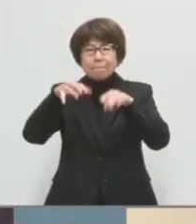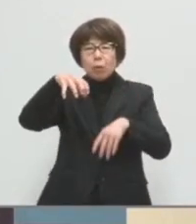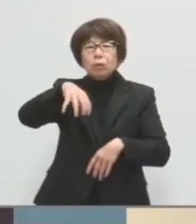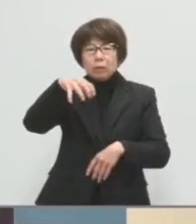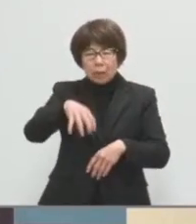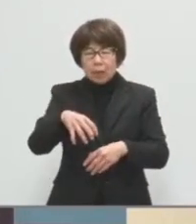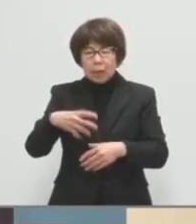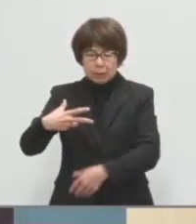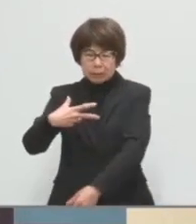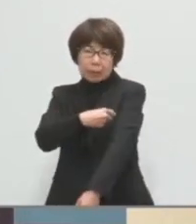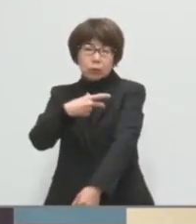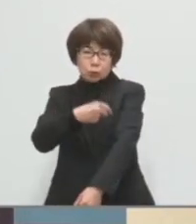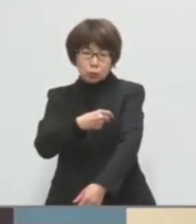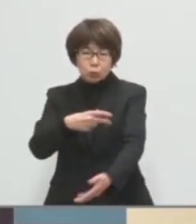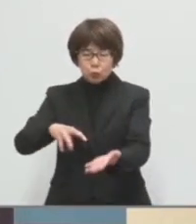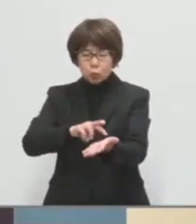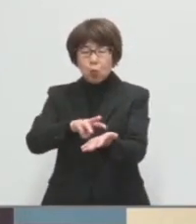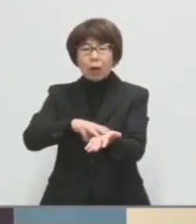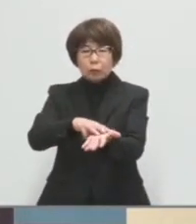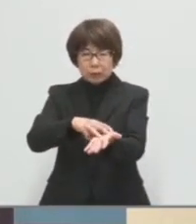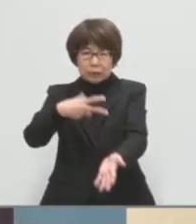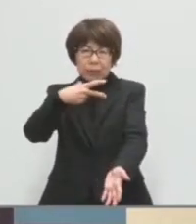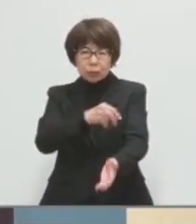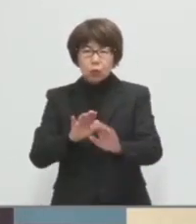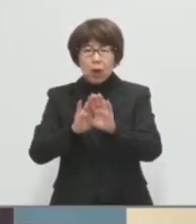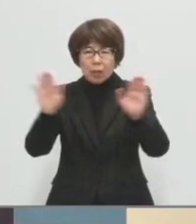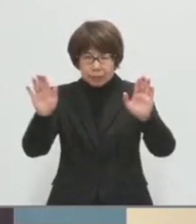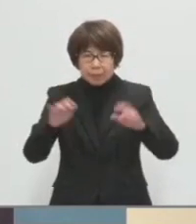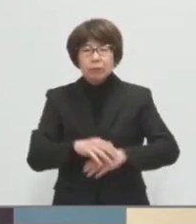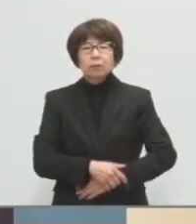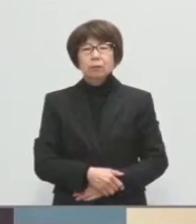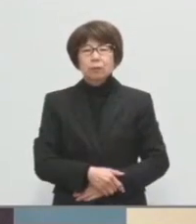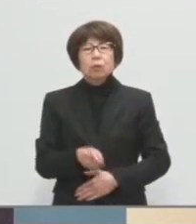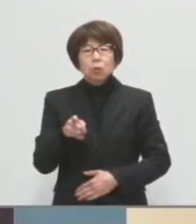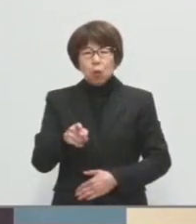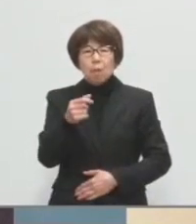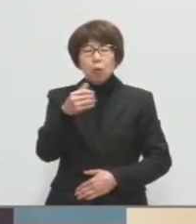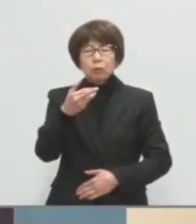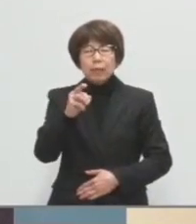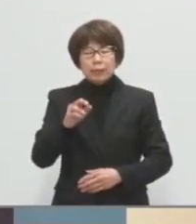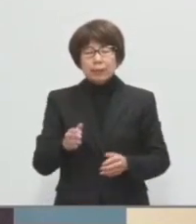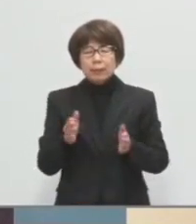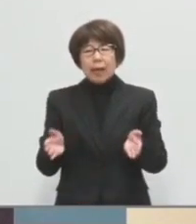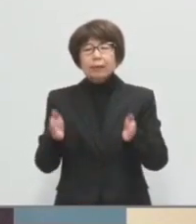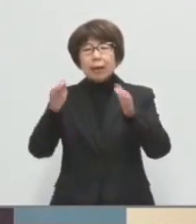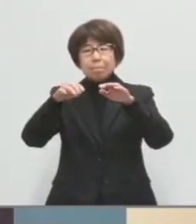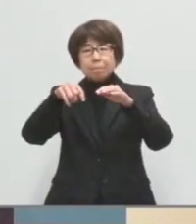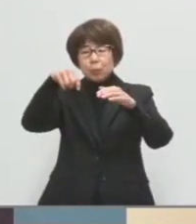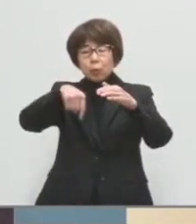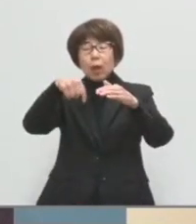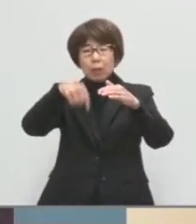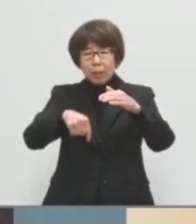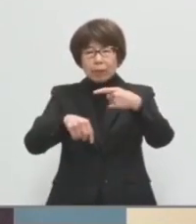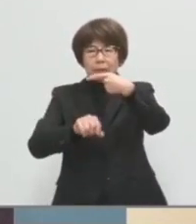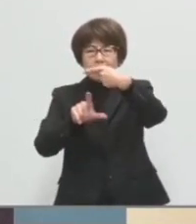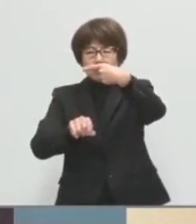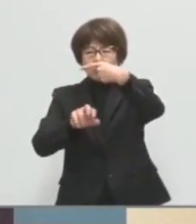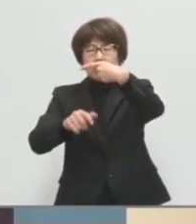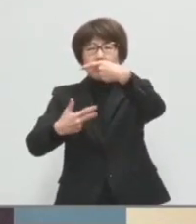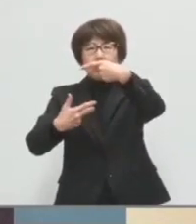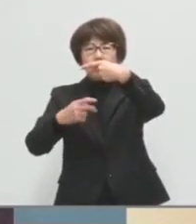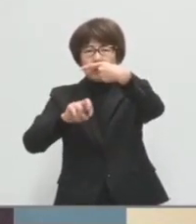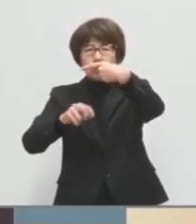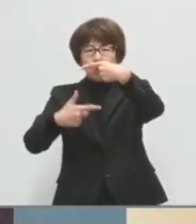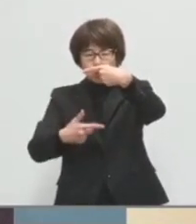接種を開始いたしますこのもくせい会館の会場におきましては1月26日